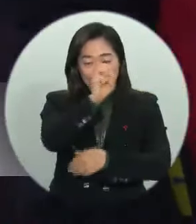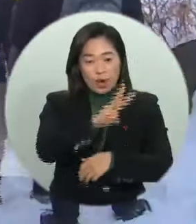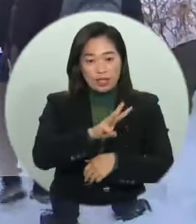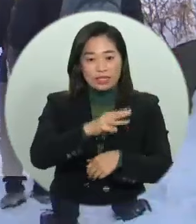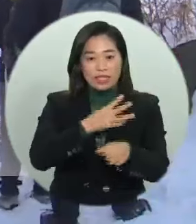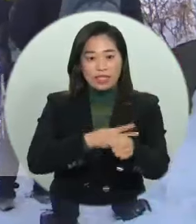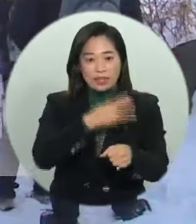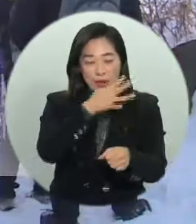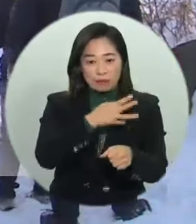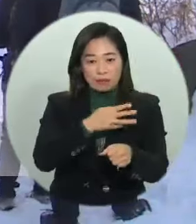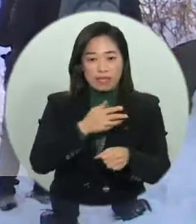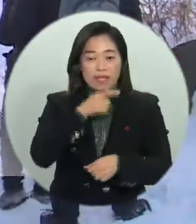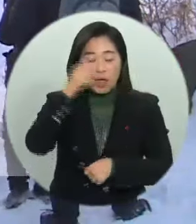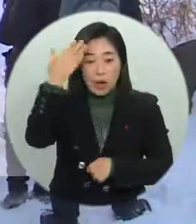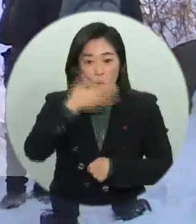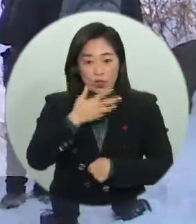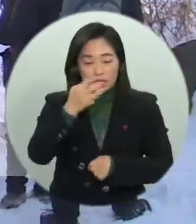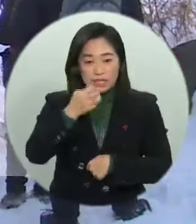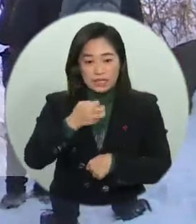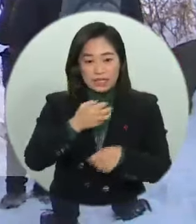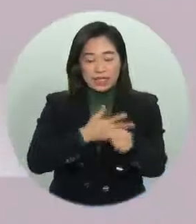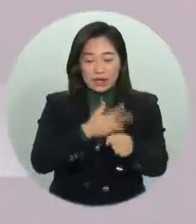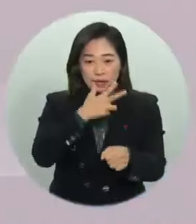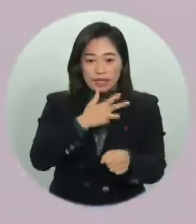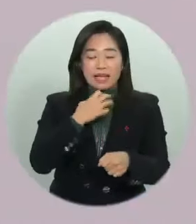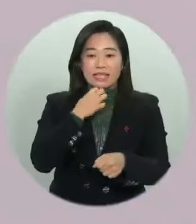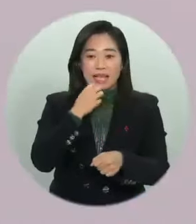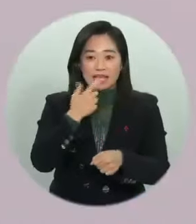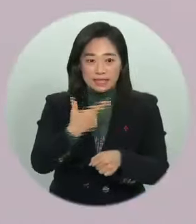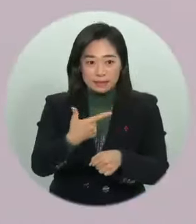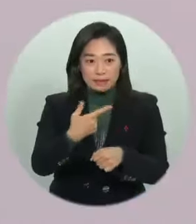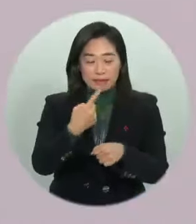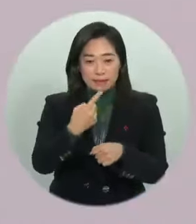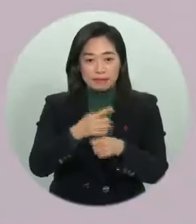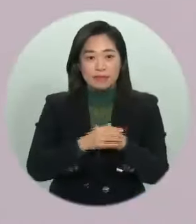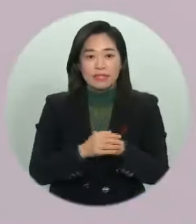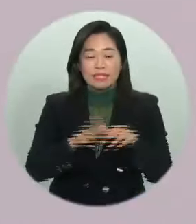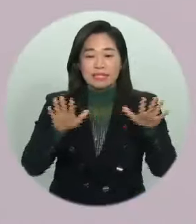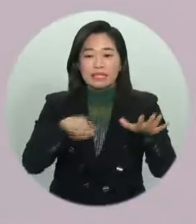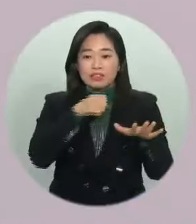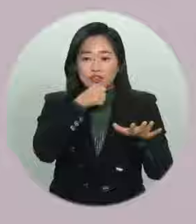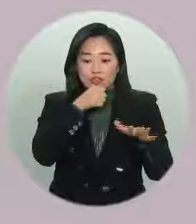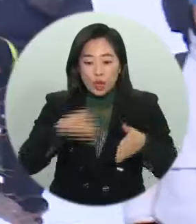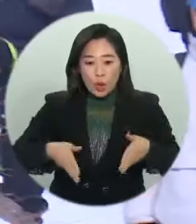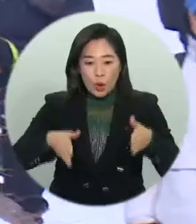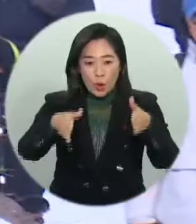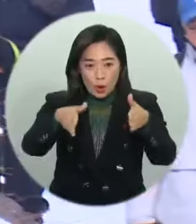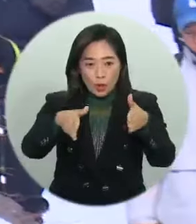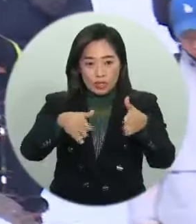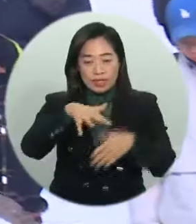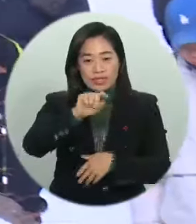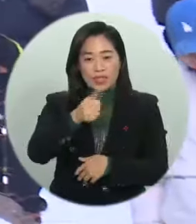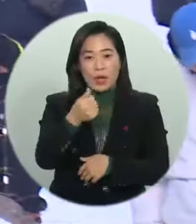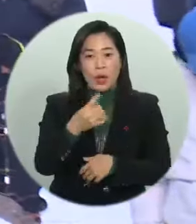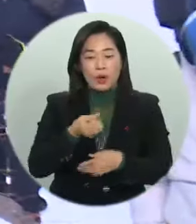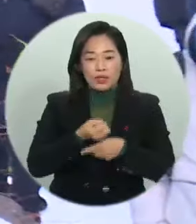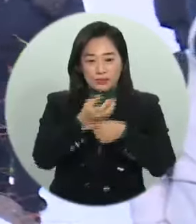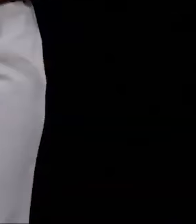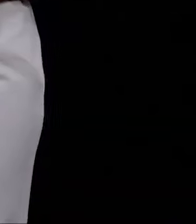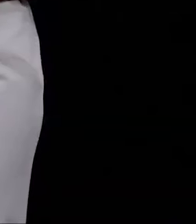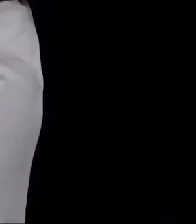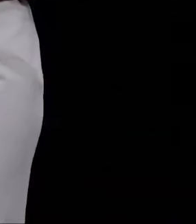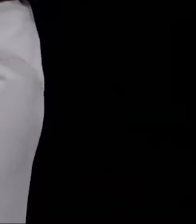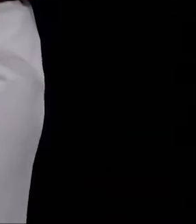41분, 여수 7시 36분, 해남 7시 41분입니다. 지금까지 광주 충장로에서 MBC 뉴스 천홍입니다.